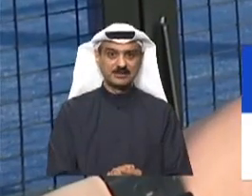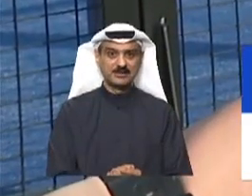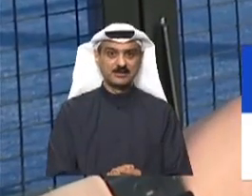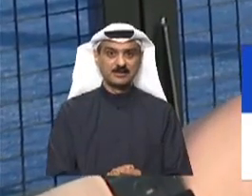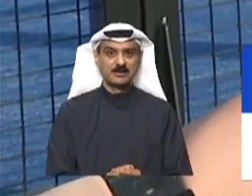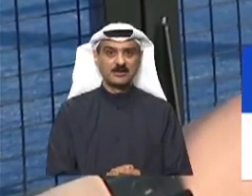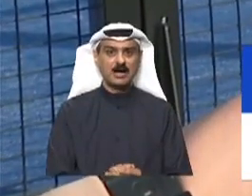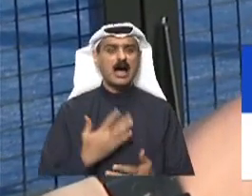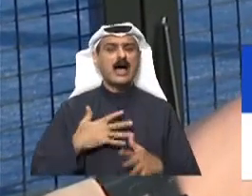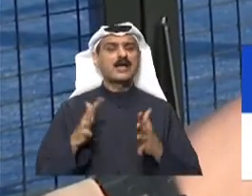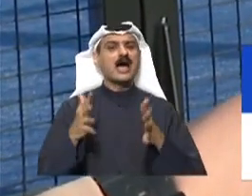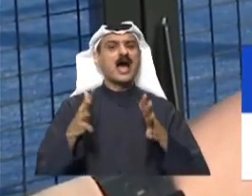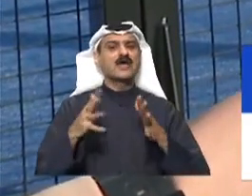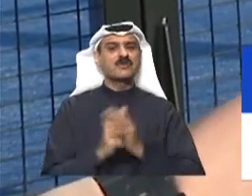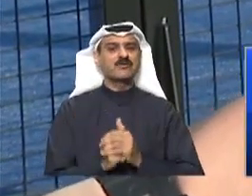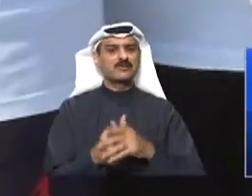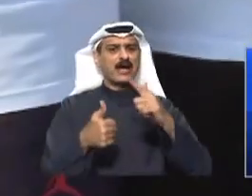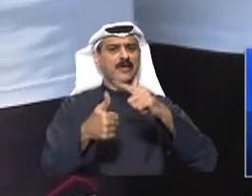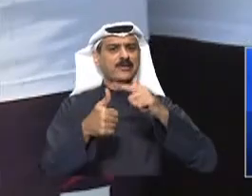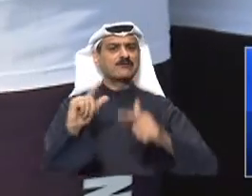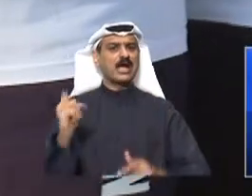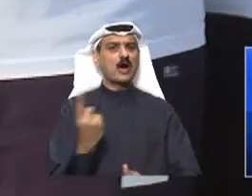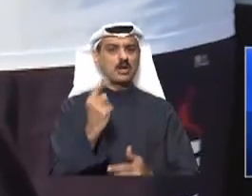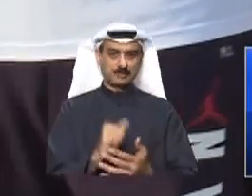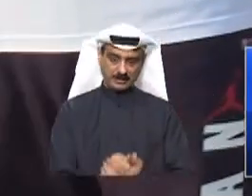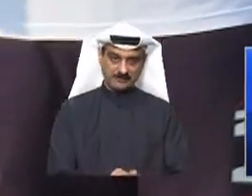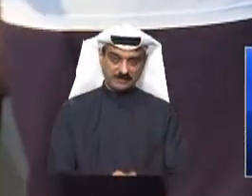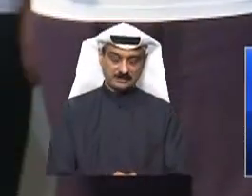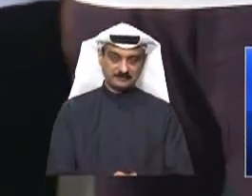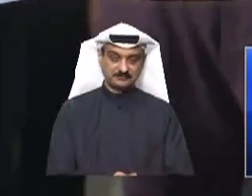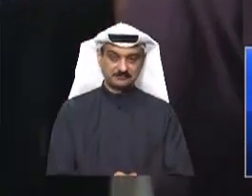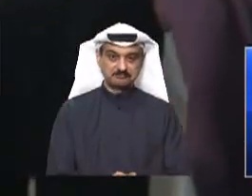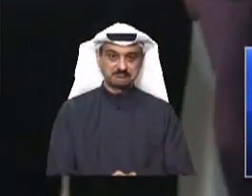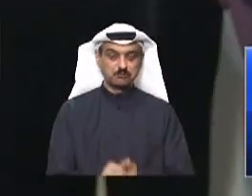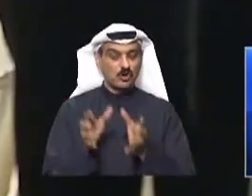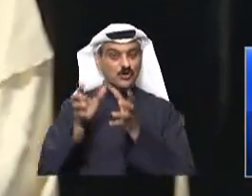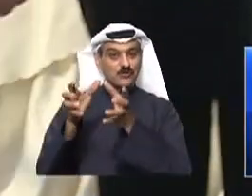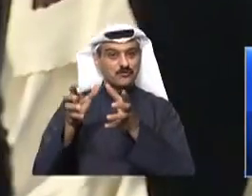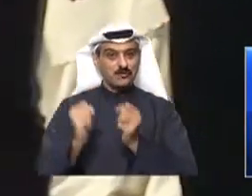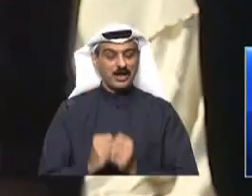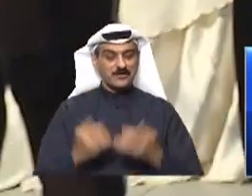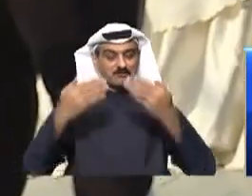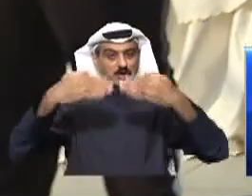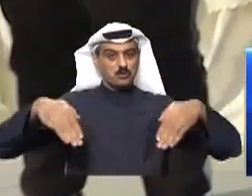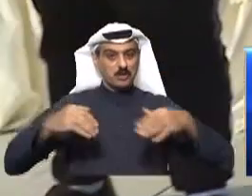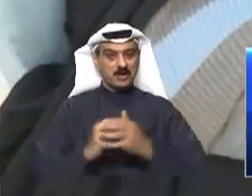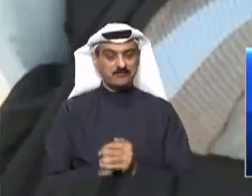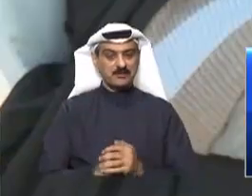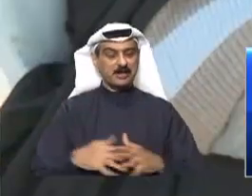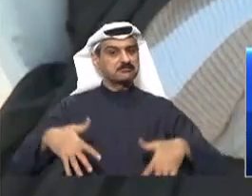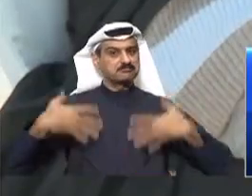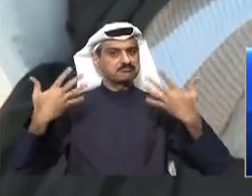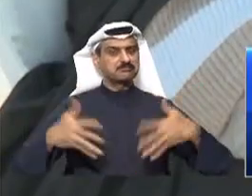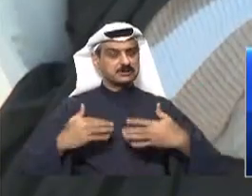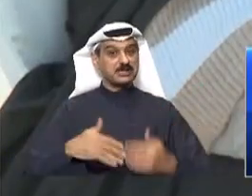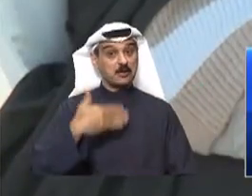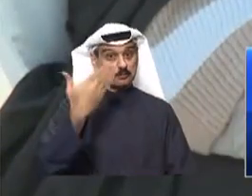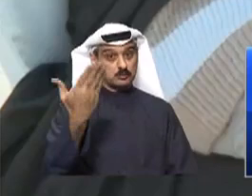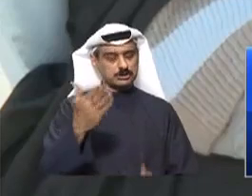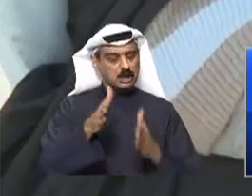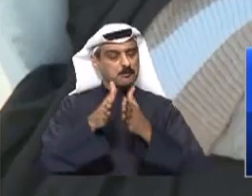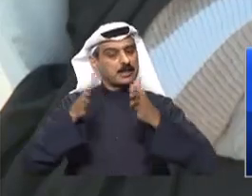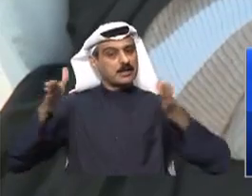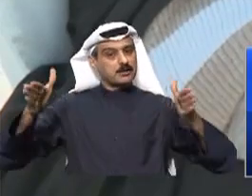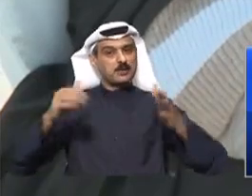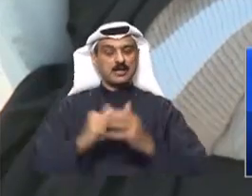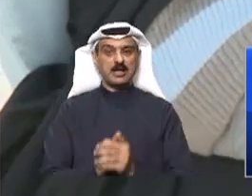شوية خايفة أول مرة أي هني. اللاعبون من المعاقين ومدربيهم متفائلون بأن مستقبلا كبيرا